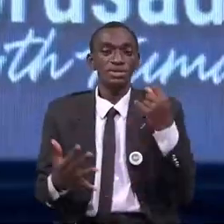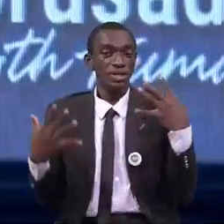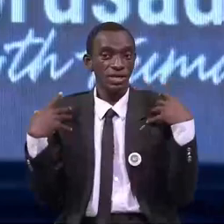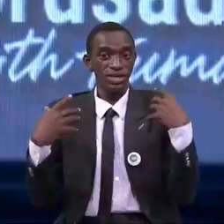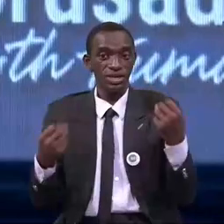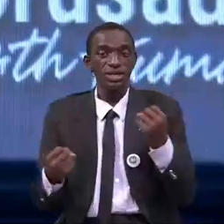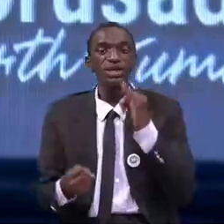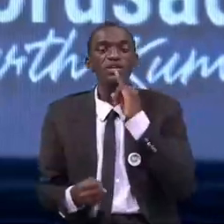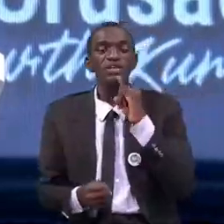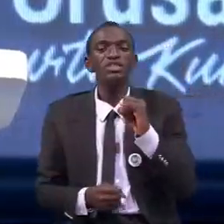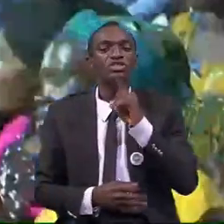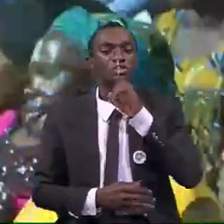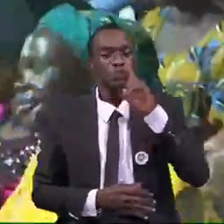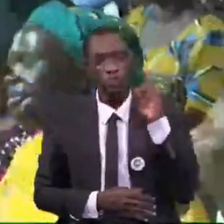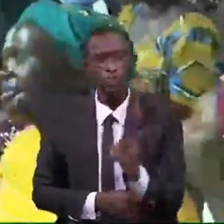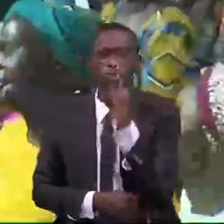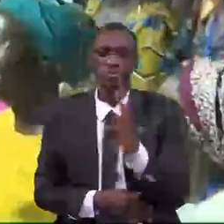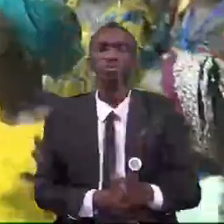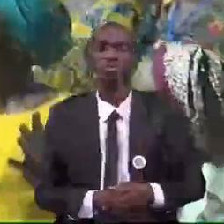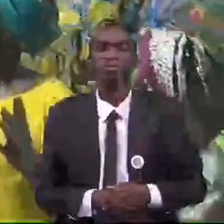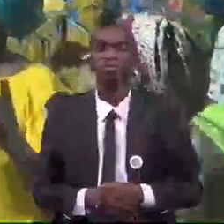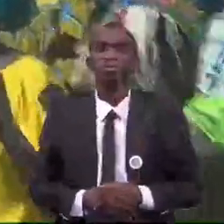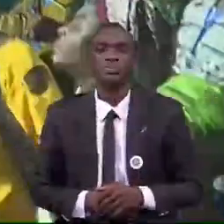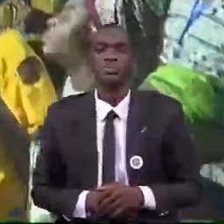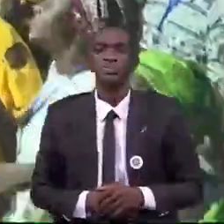examinez-vous votre guérison est définie